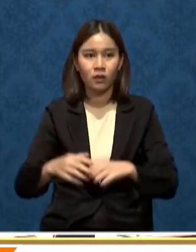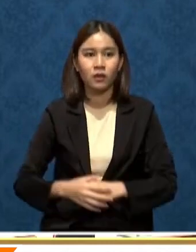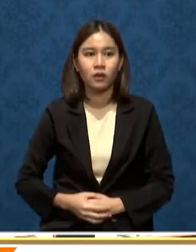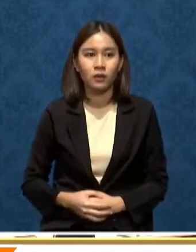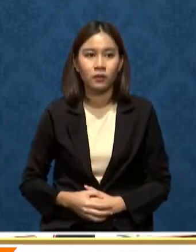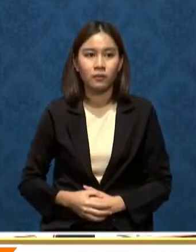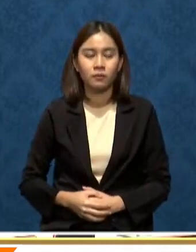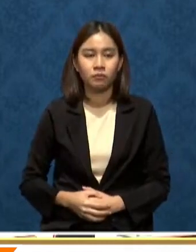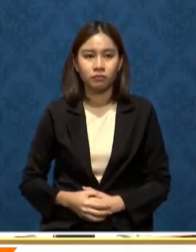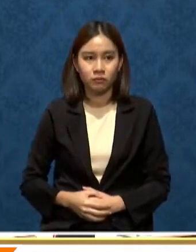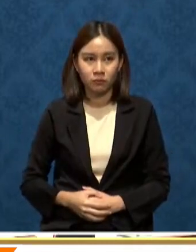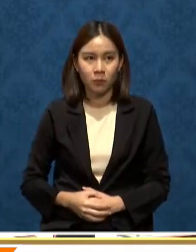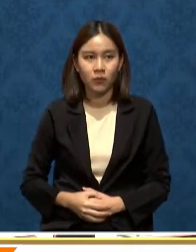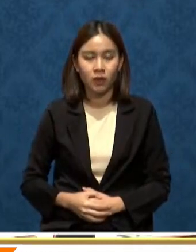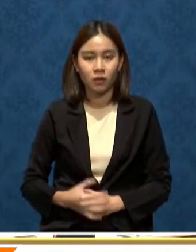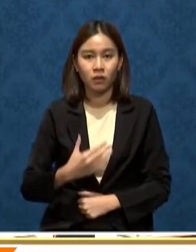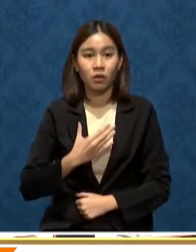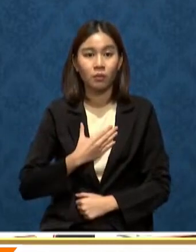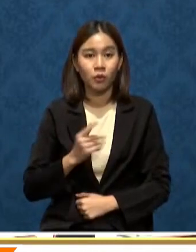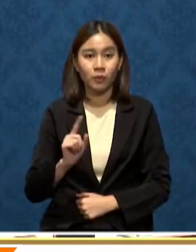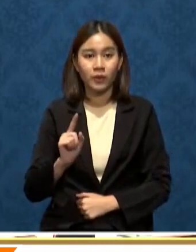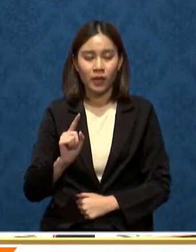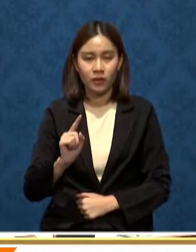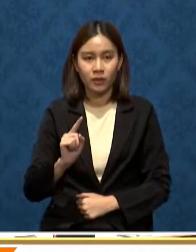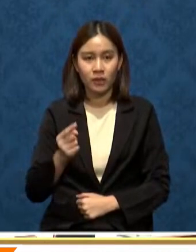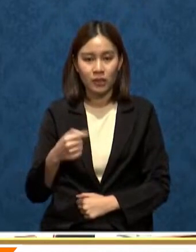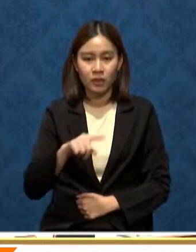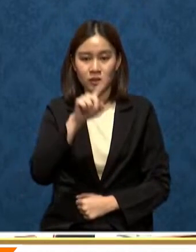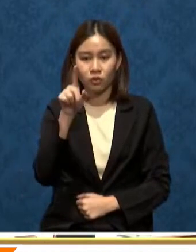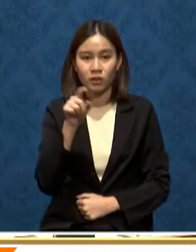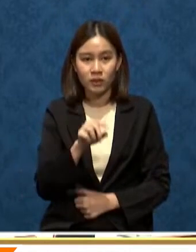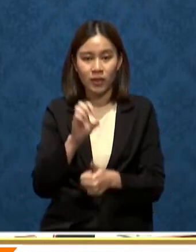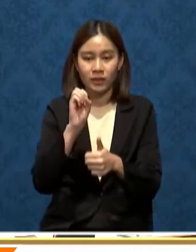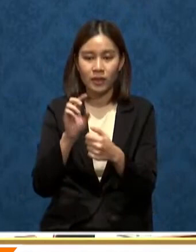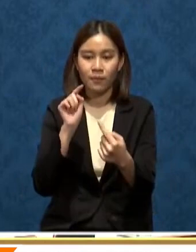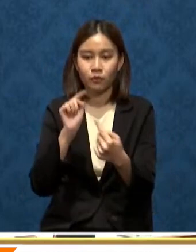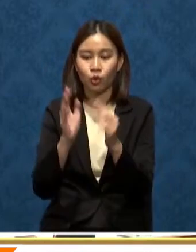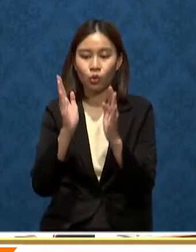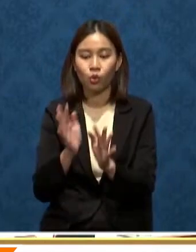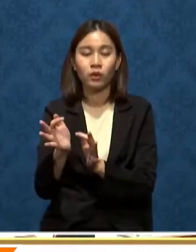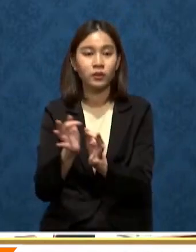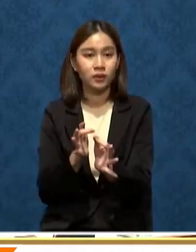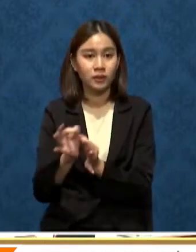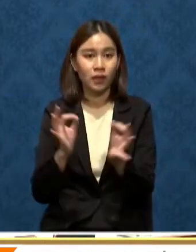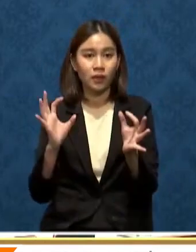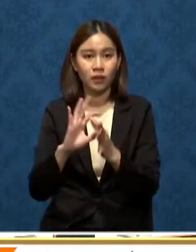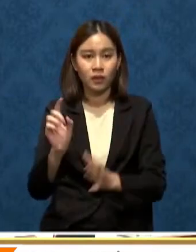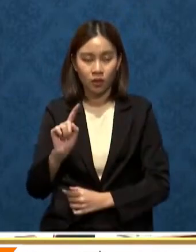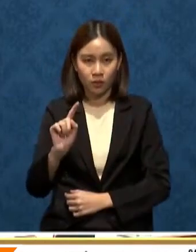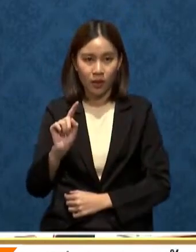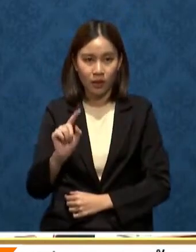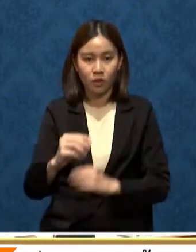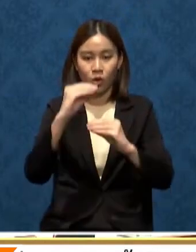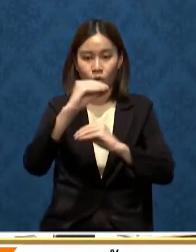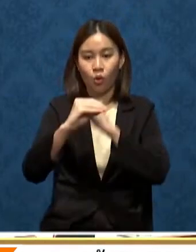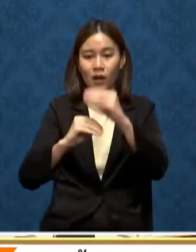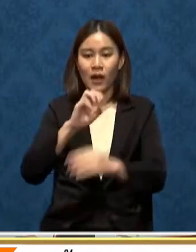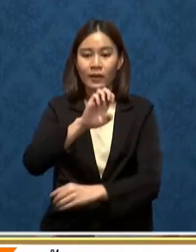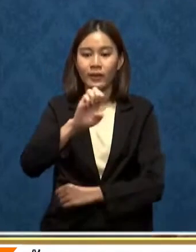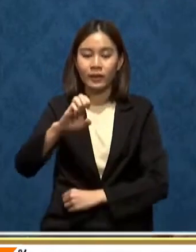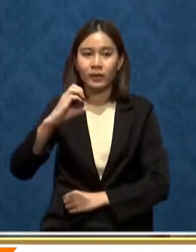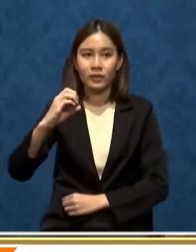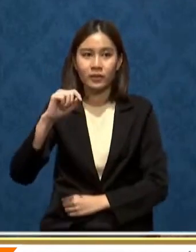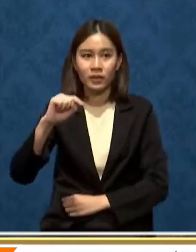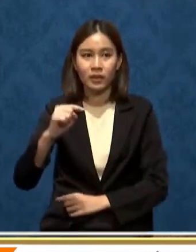านปทานครับ ผมขอรวมตงขอสังเกตผ่านท่ประทานไปยผู้ชีแจงเกี่วกับพันธฐกิของโงการ EEC